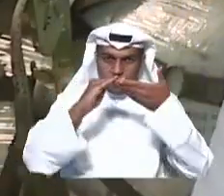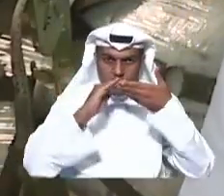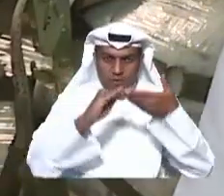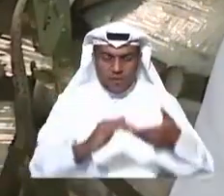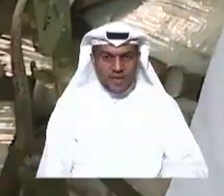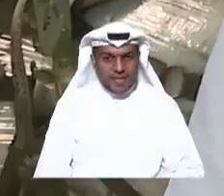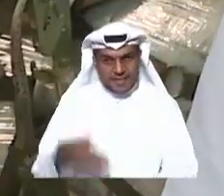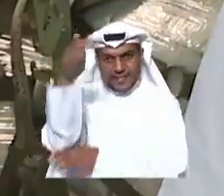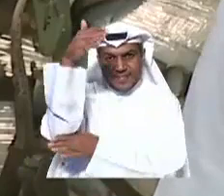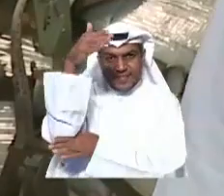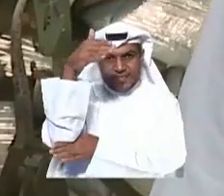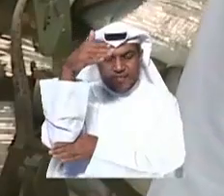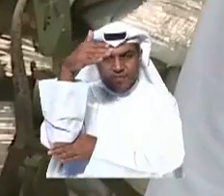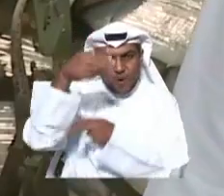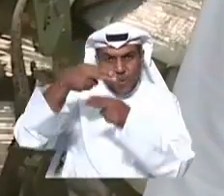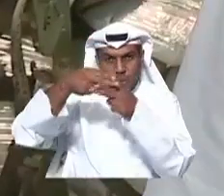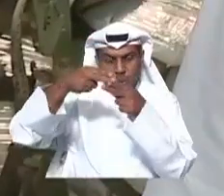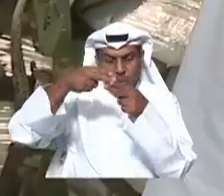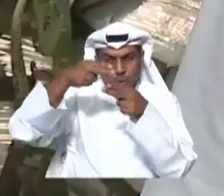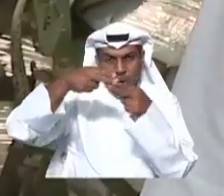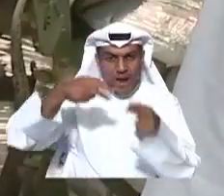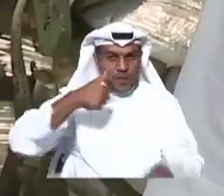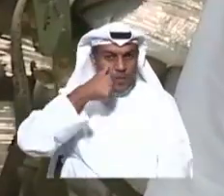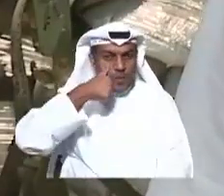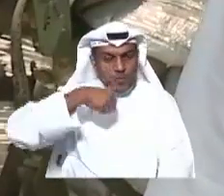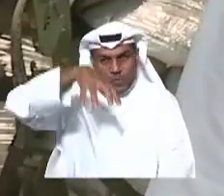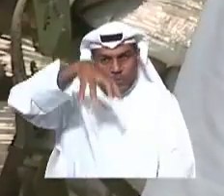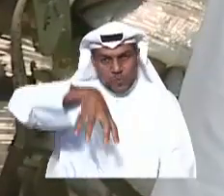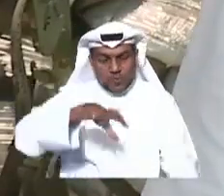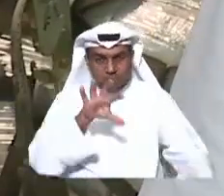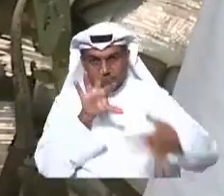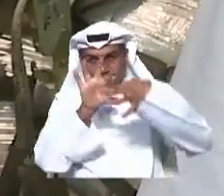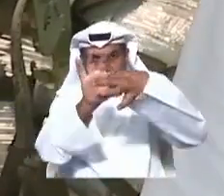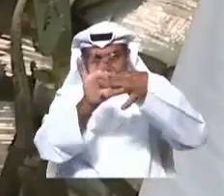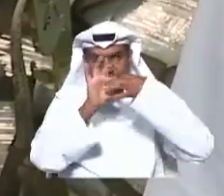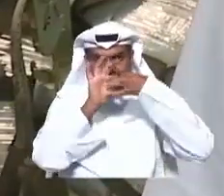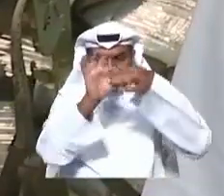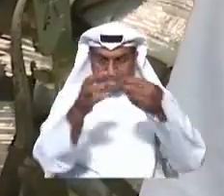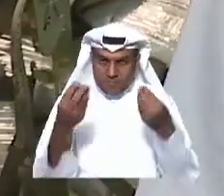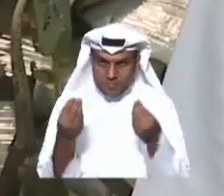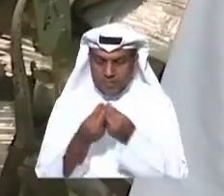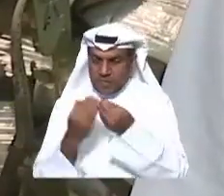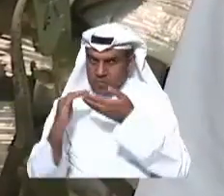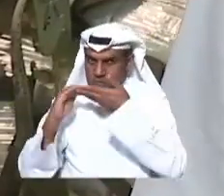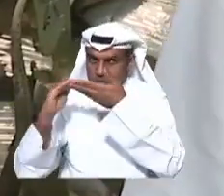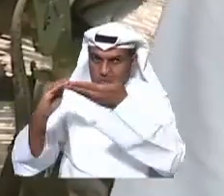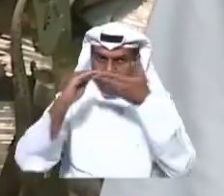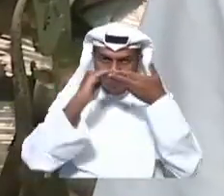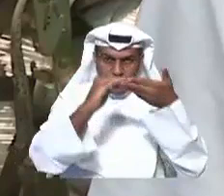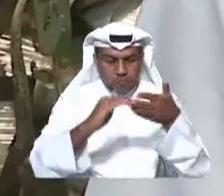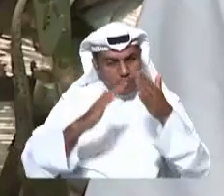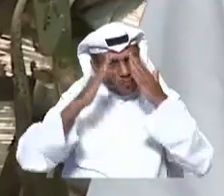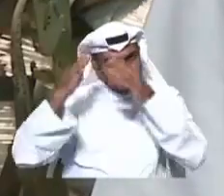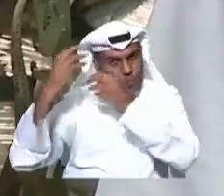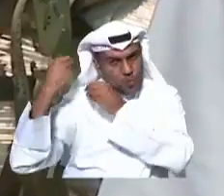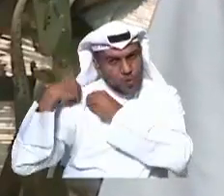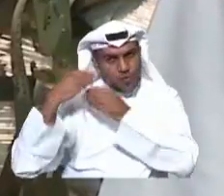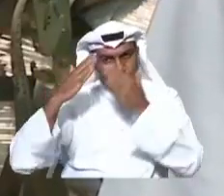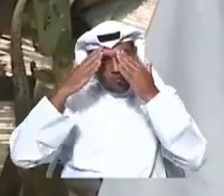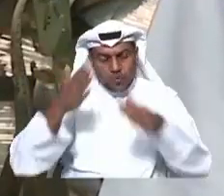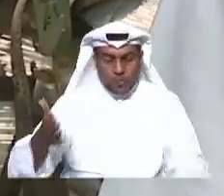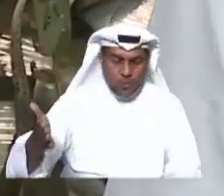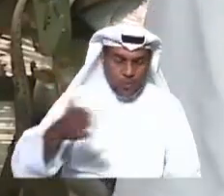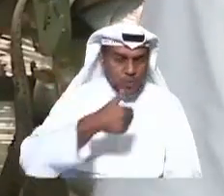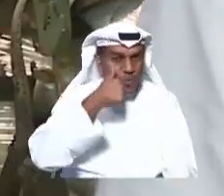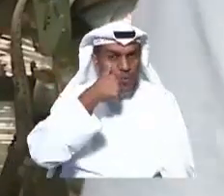دولة الكويت في السودان ووزارة الخارجية الكويتية. الشكر موصول لهم بهذا التنسيق وهذا التعاون لإيصال هذه المساعدات بشكل عاجل إلى أخواننا